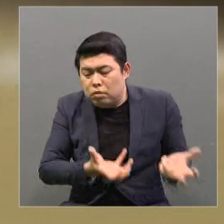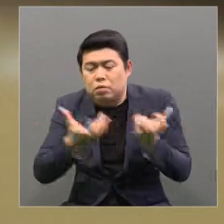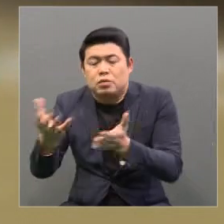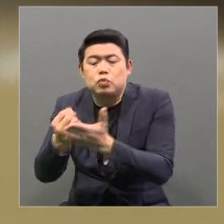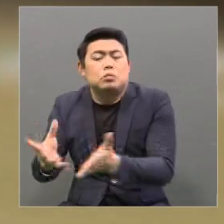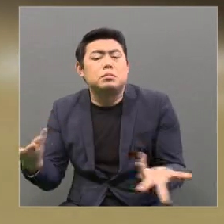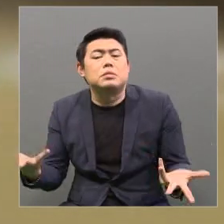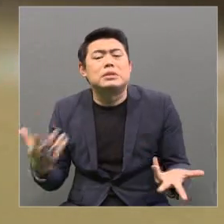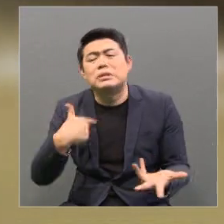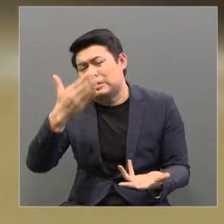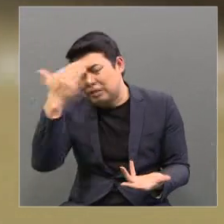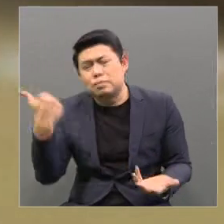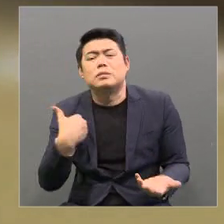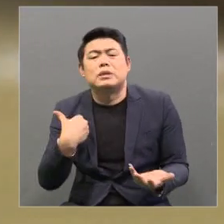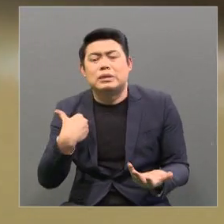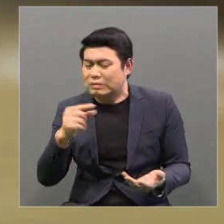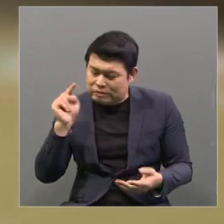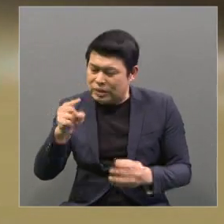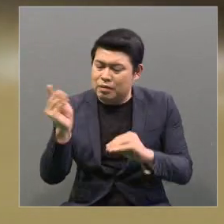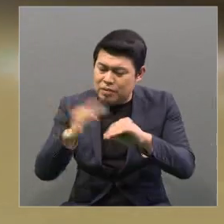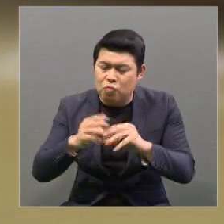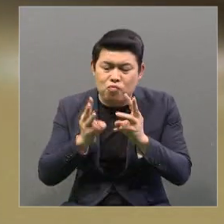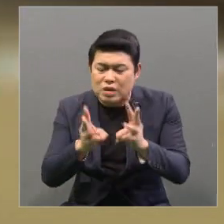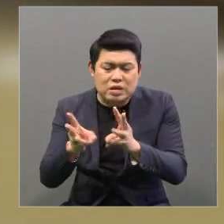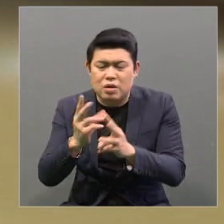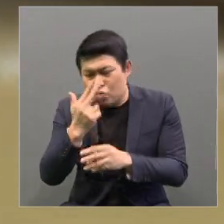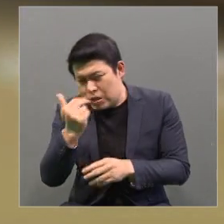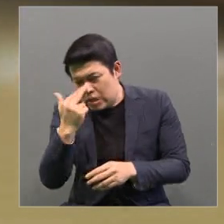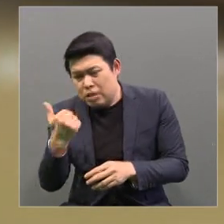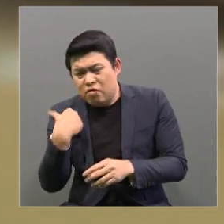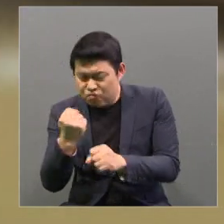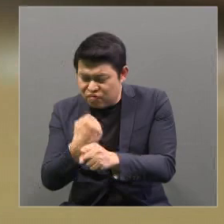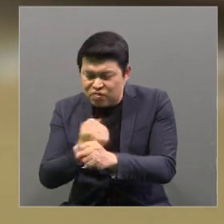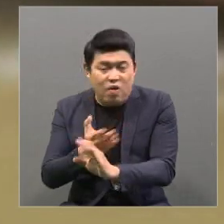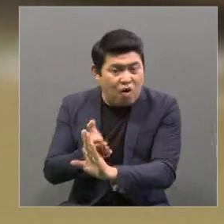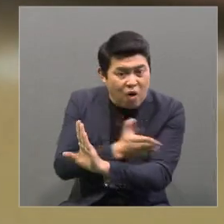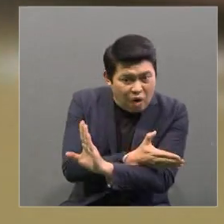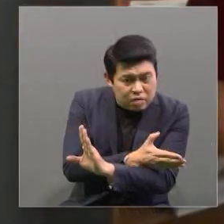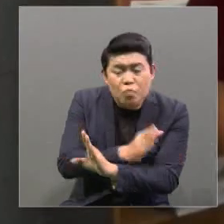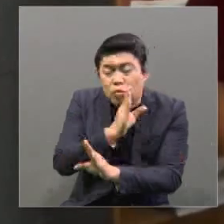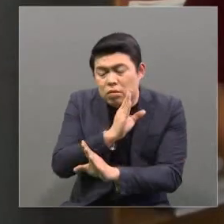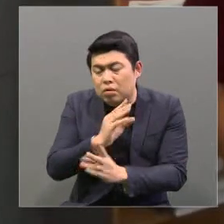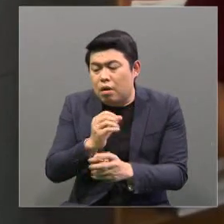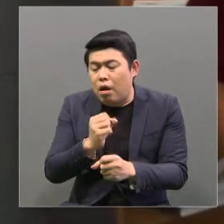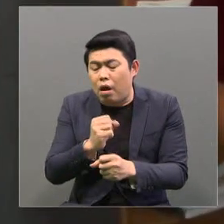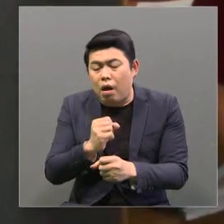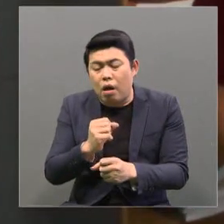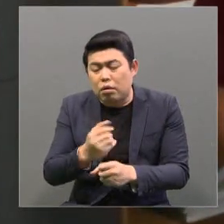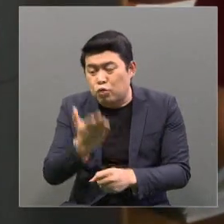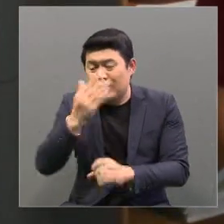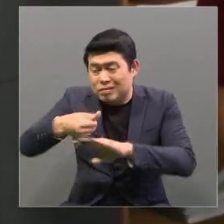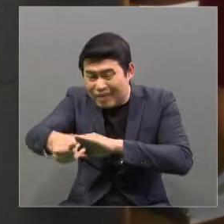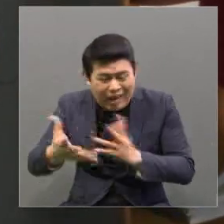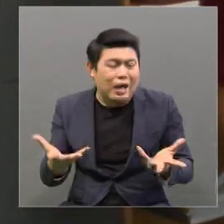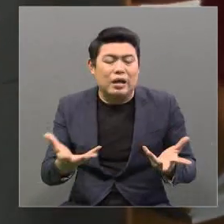ยเหลือลงไปในทันทีเพราะฉะนั้นตอนนี้เขาสั่งการเพิ่มการระวังและต้องมีการซักซ้อมแผนเผชิญเหตุด้วยถึงเวลาเกิดเหตุขึ้นมามันจะได้ไม่ตกใจ